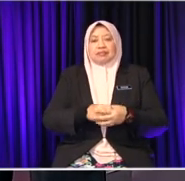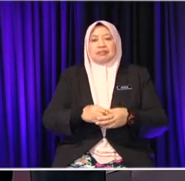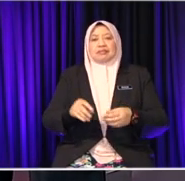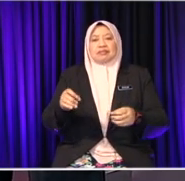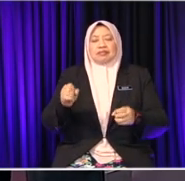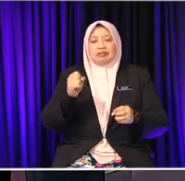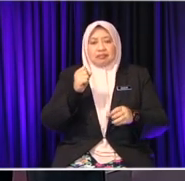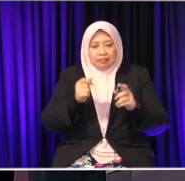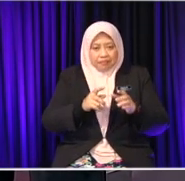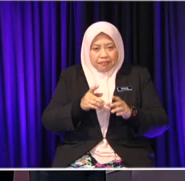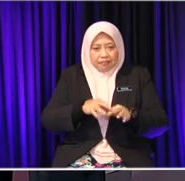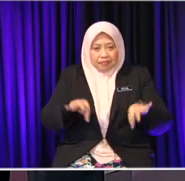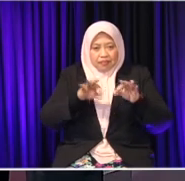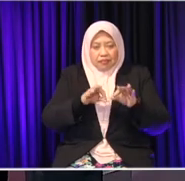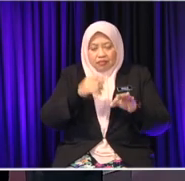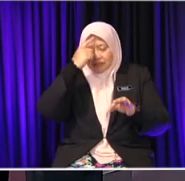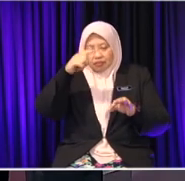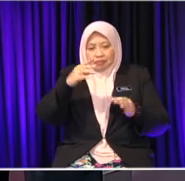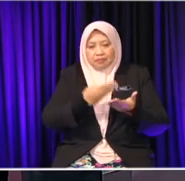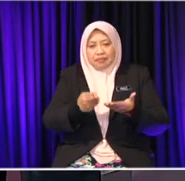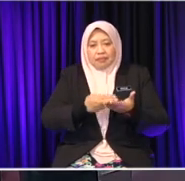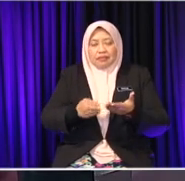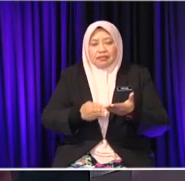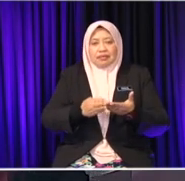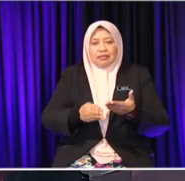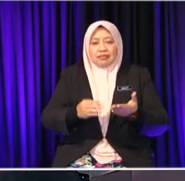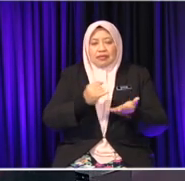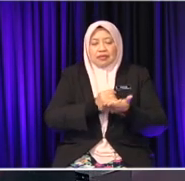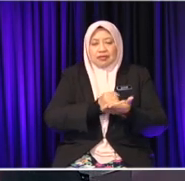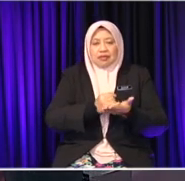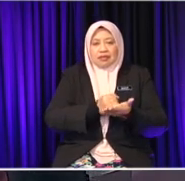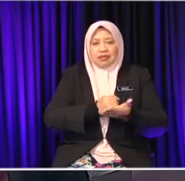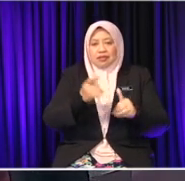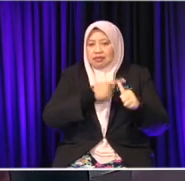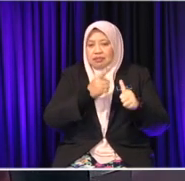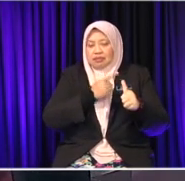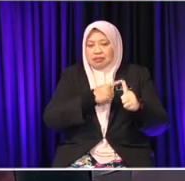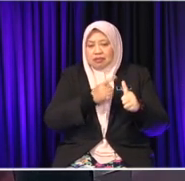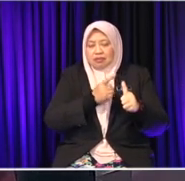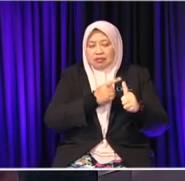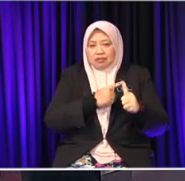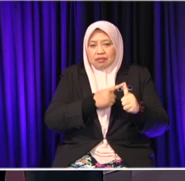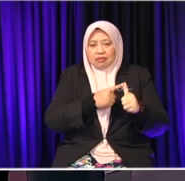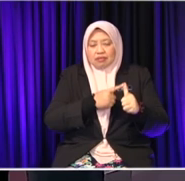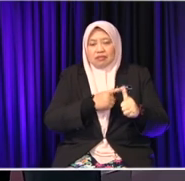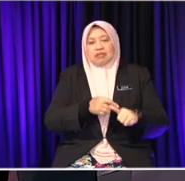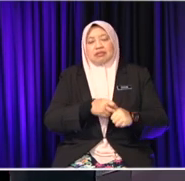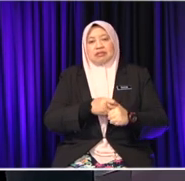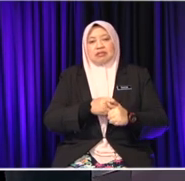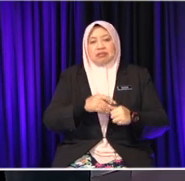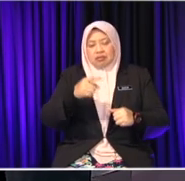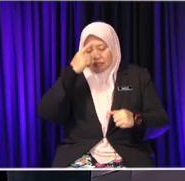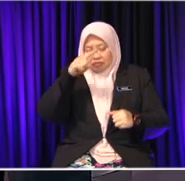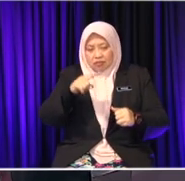hendak beli insuran fospati komprehensi dan juga instrumen second Pati kita Panggil pihak ketiga kepekaan kecurian tapi untuk